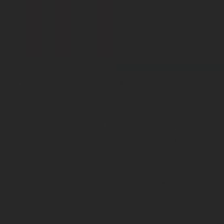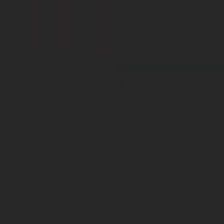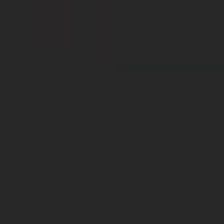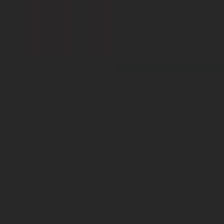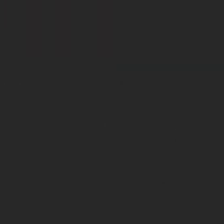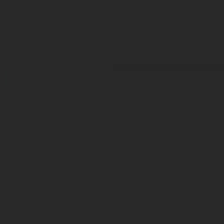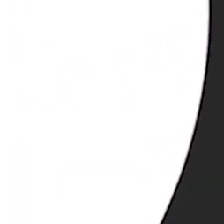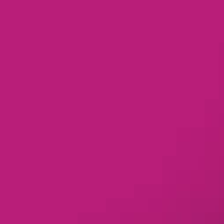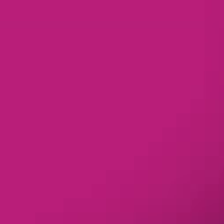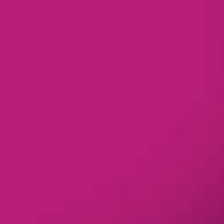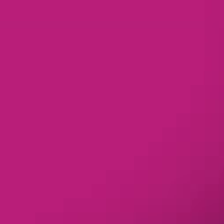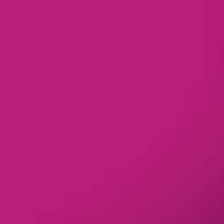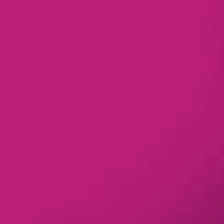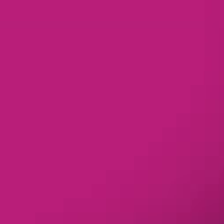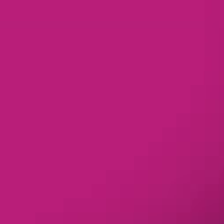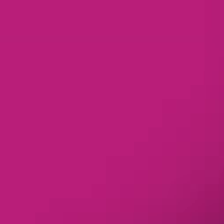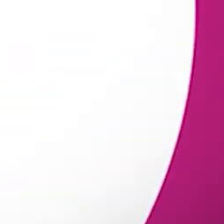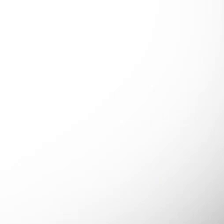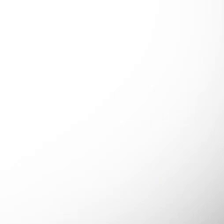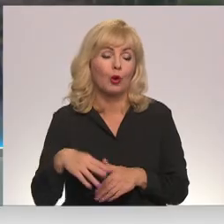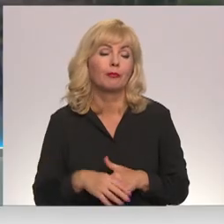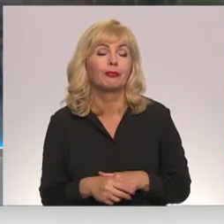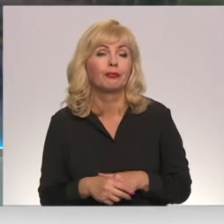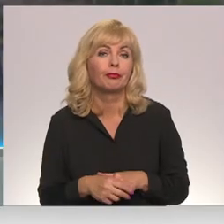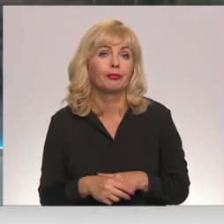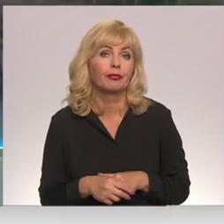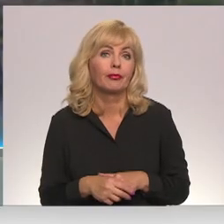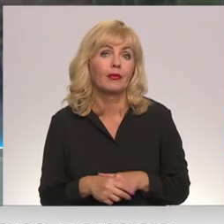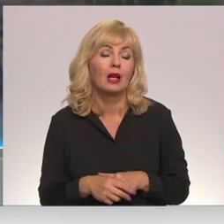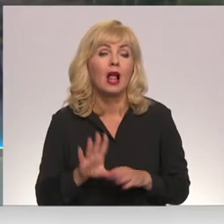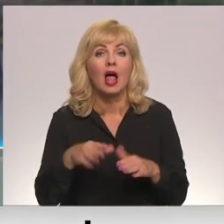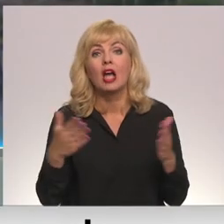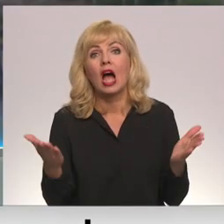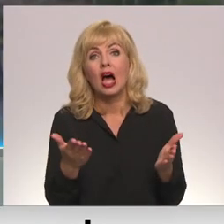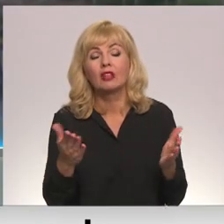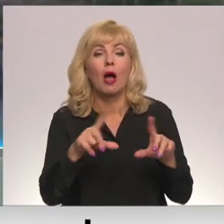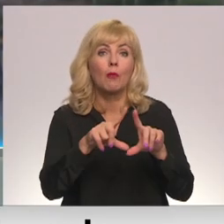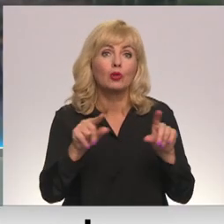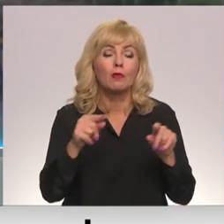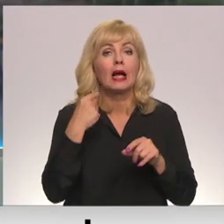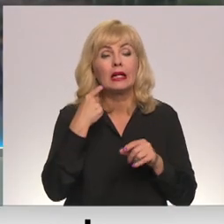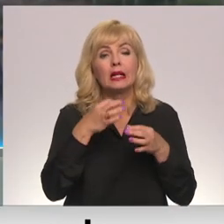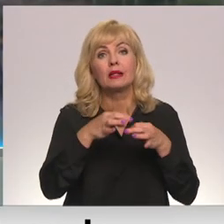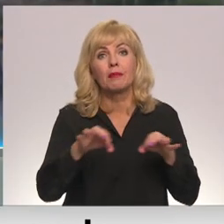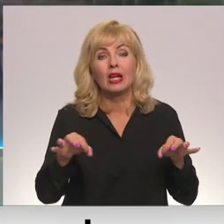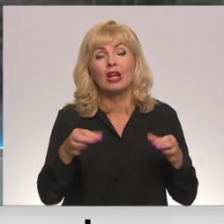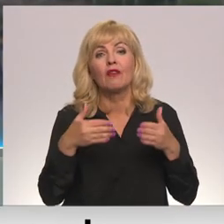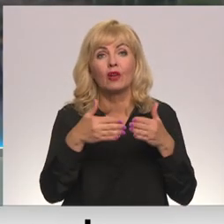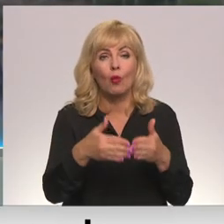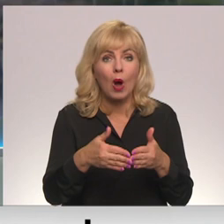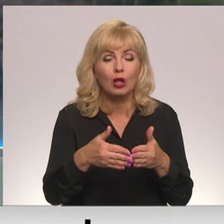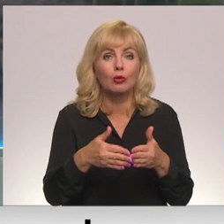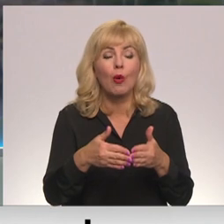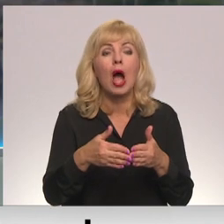Re, viss ēters ir te! Lai atvieglotu uzņēmuma Rīgas brīvostas flote hidrologu